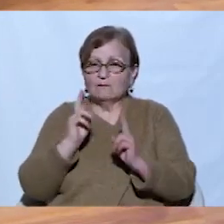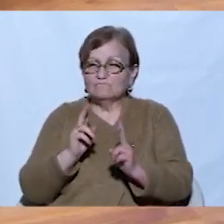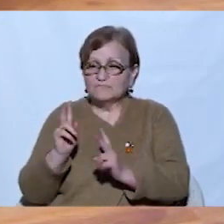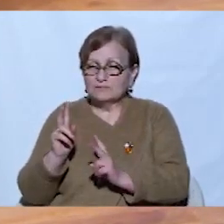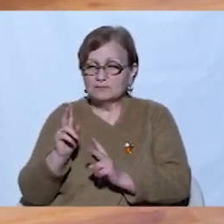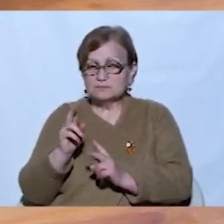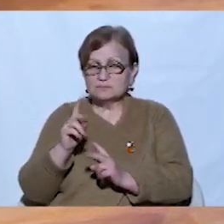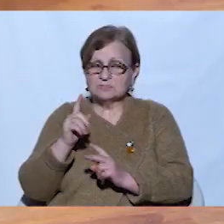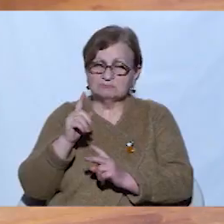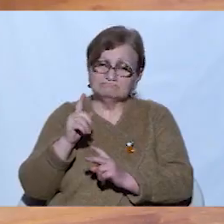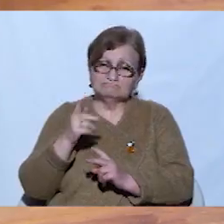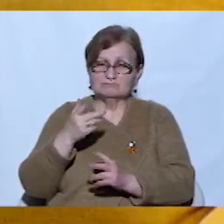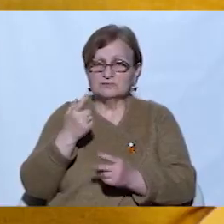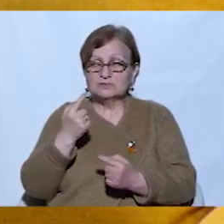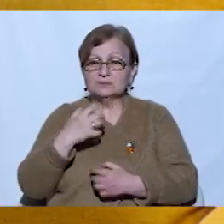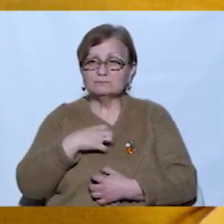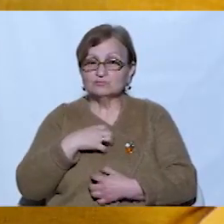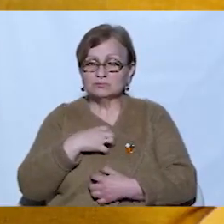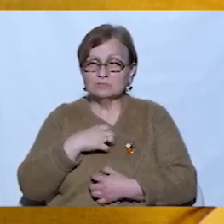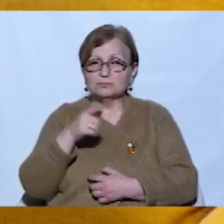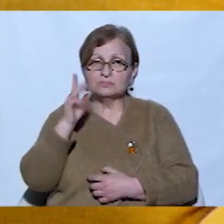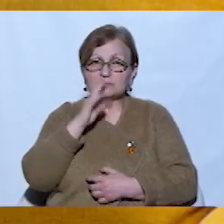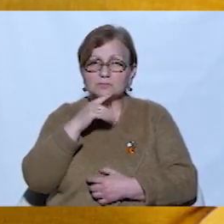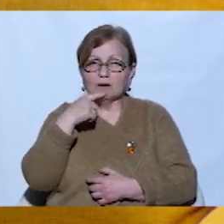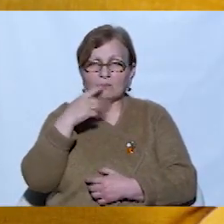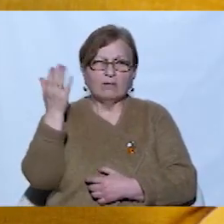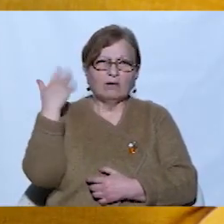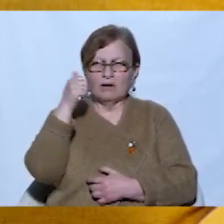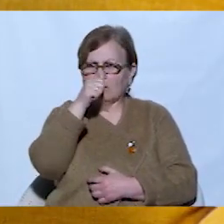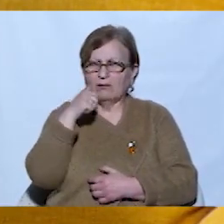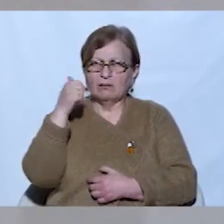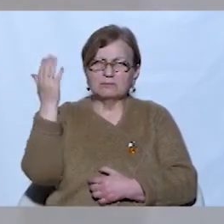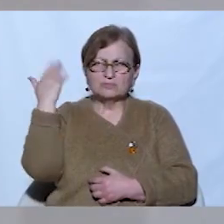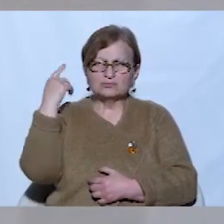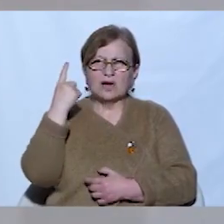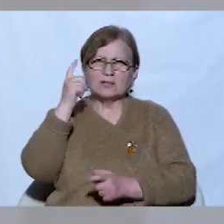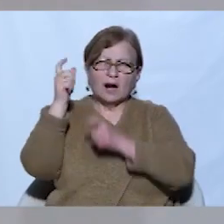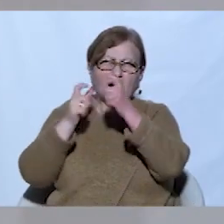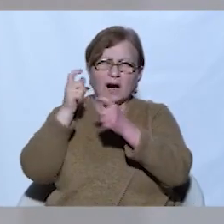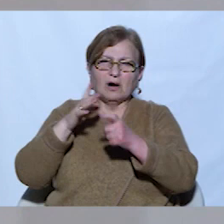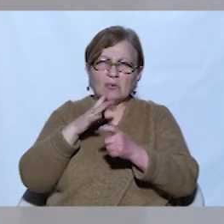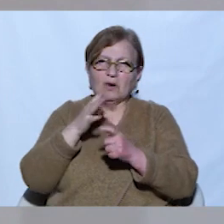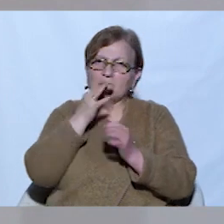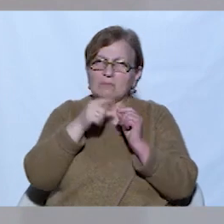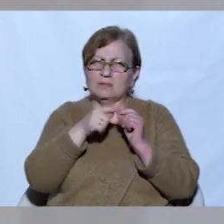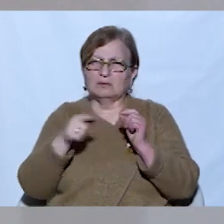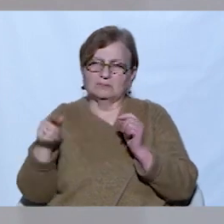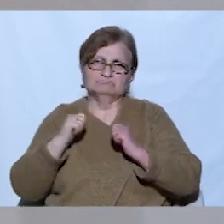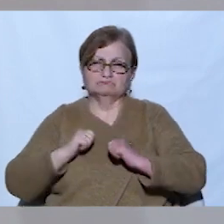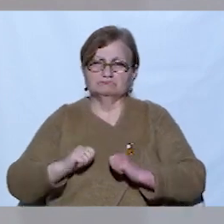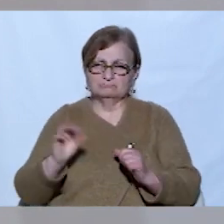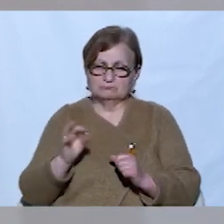ანუ ამას აქვს ძალიან დიდი მნიშვნელობა. ხშირად თუ მშობელი იხსენებს, რომ აი წინა თვეში ქონდა და მეტი აღარ, ჩვენ სპეციალისტები ამას არ